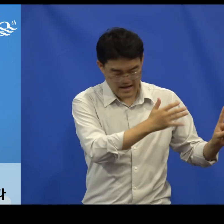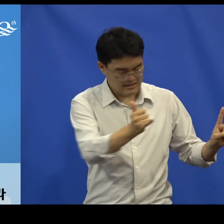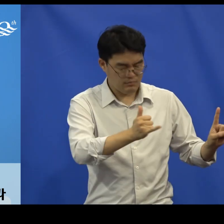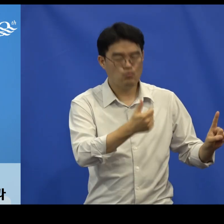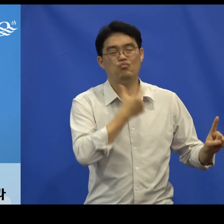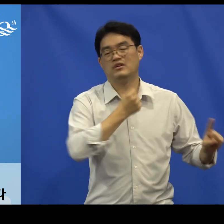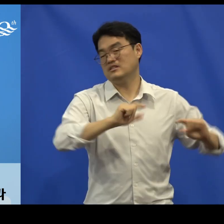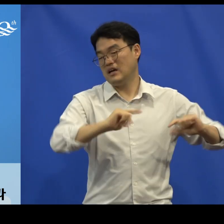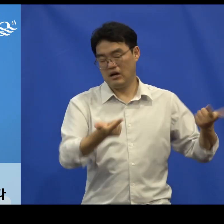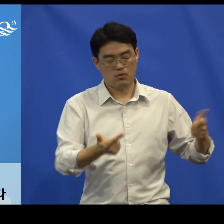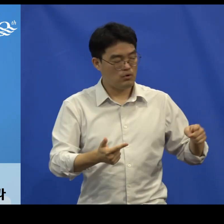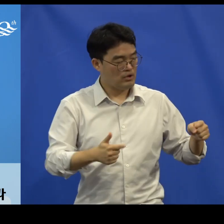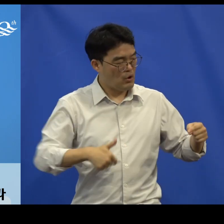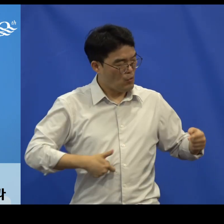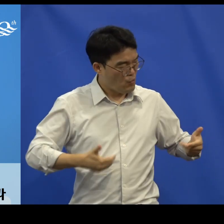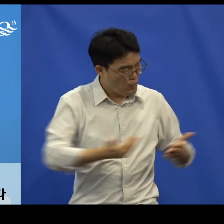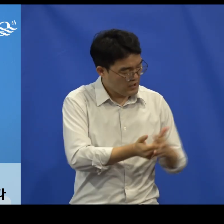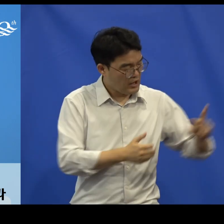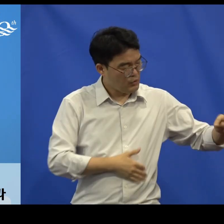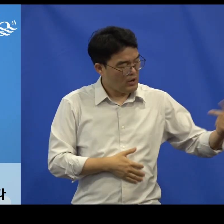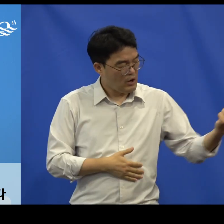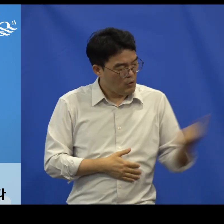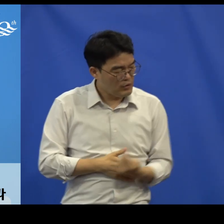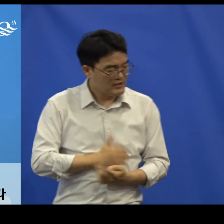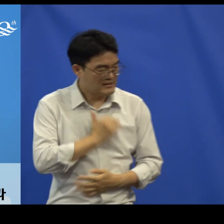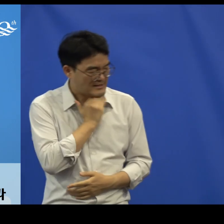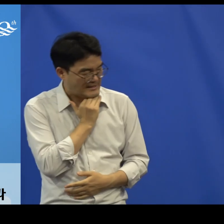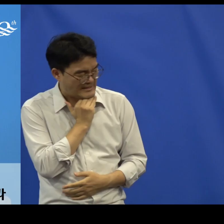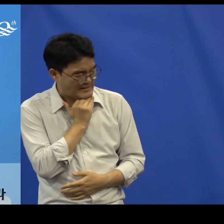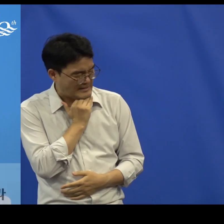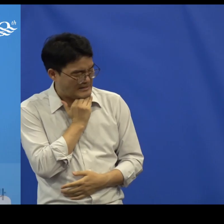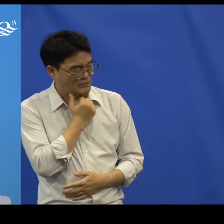그러니까 이 시간은 하나님의 자비의 시간이라.